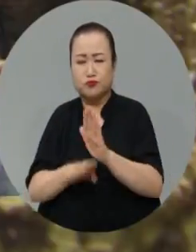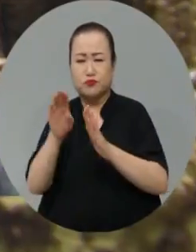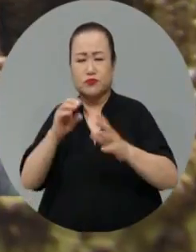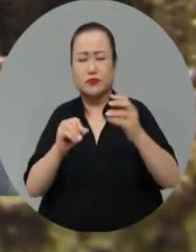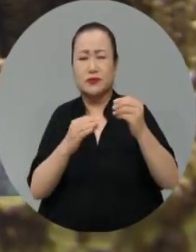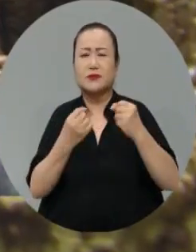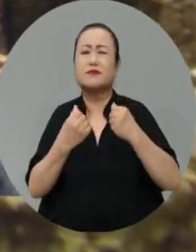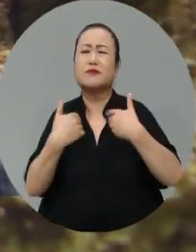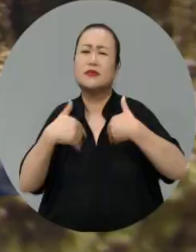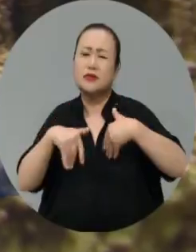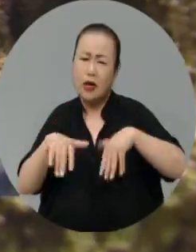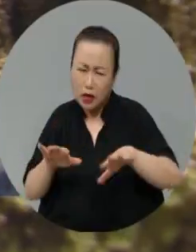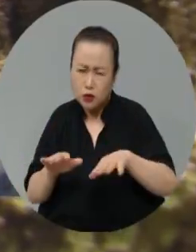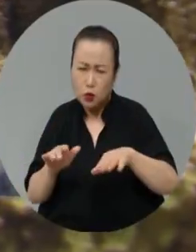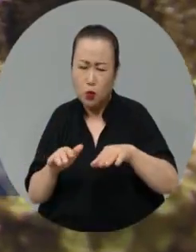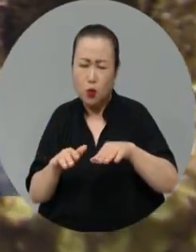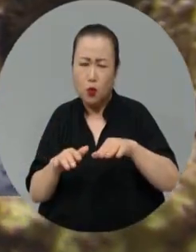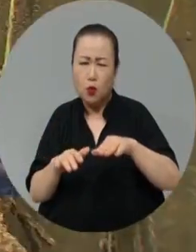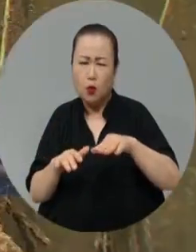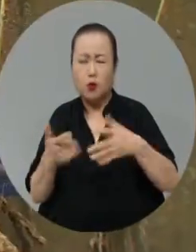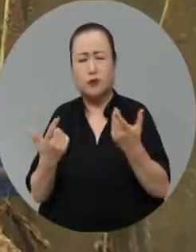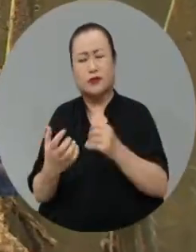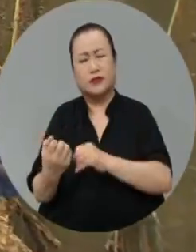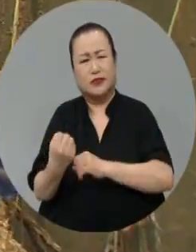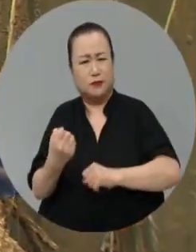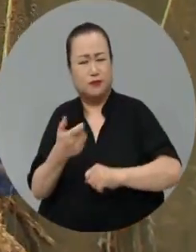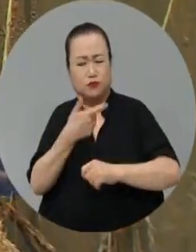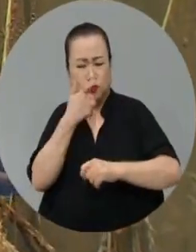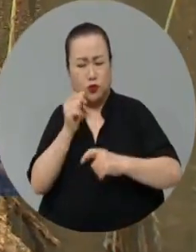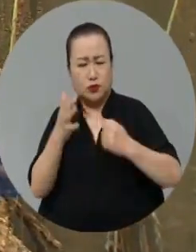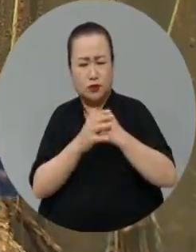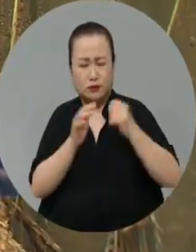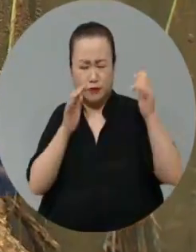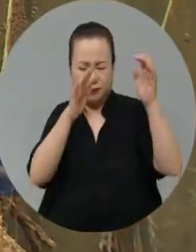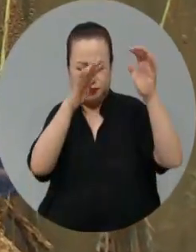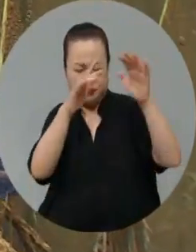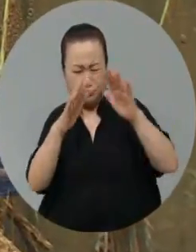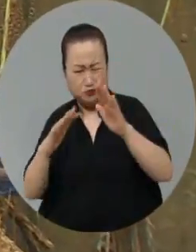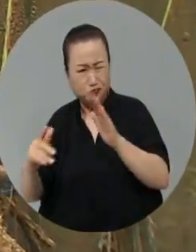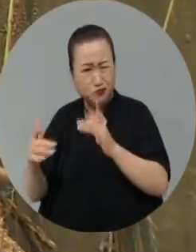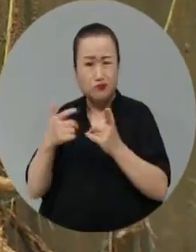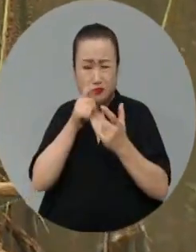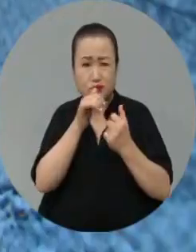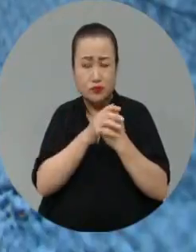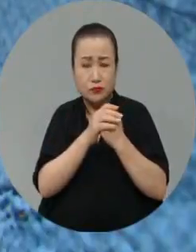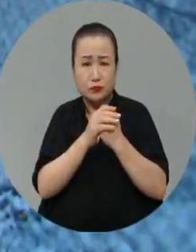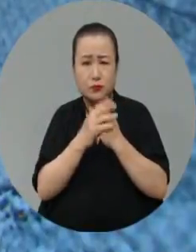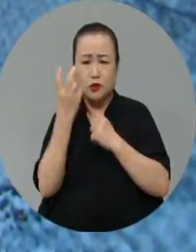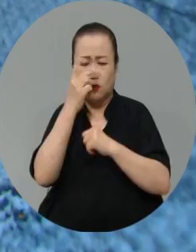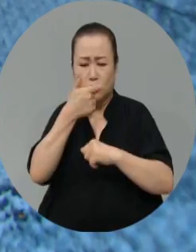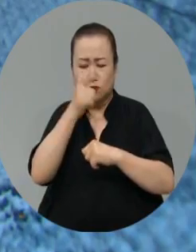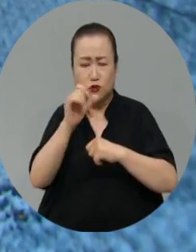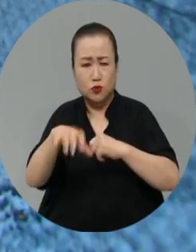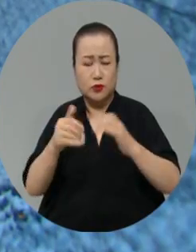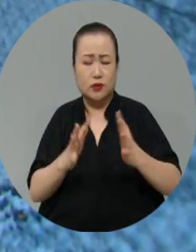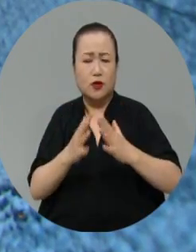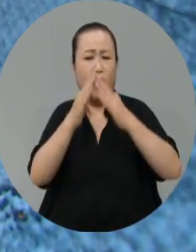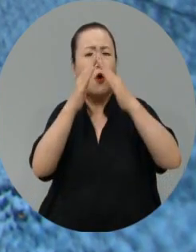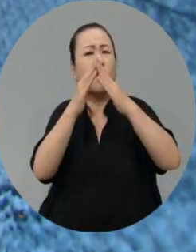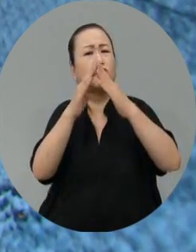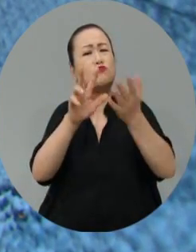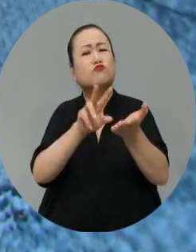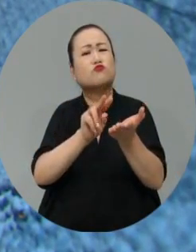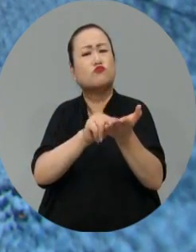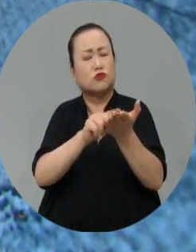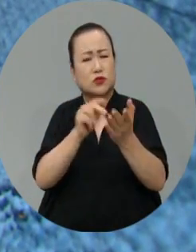간의 결속력이 약해지고 그러니까 마찰력이 떨어지니까 이제 중력 방향으로 흘러내려가는데. 관리 사각지대에 있는 건축물도